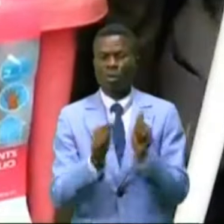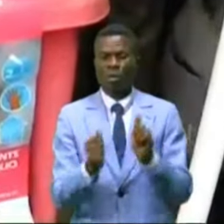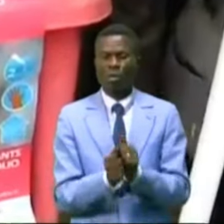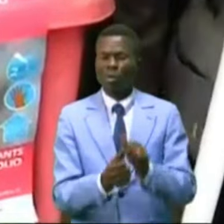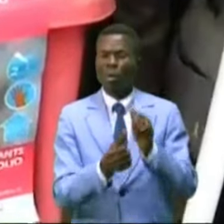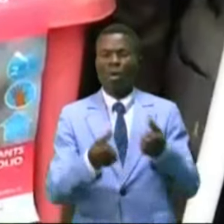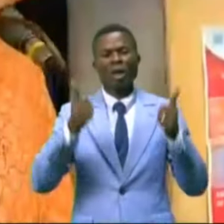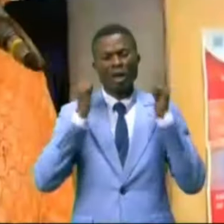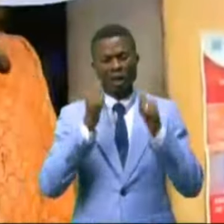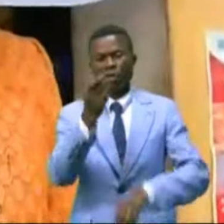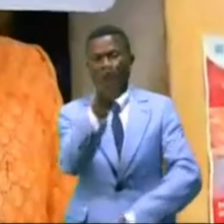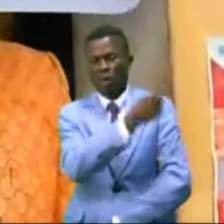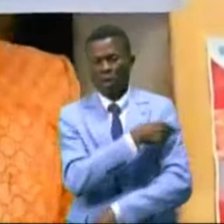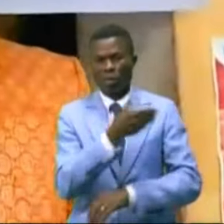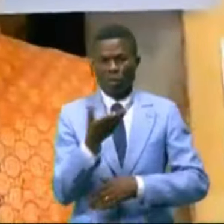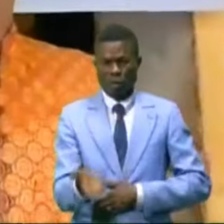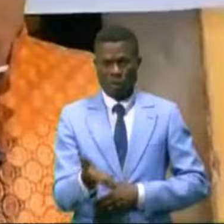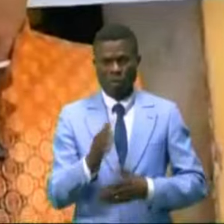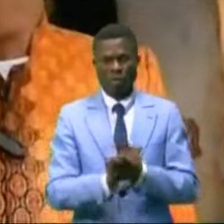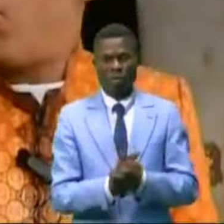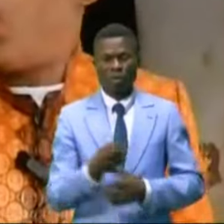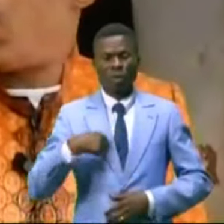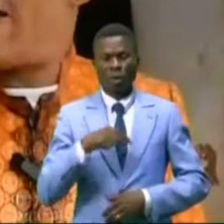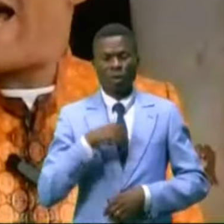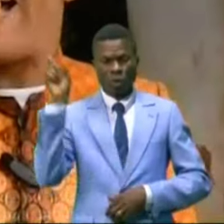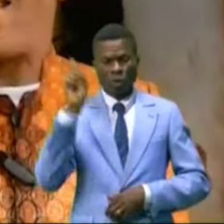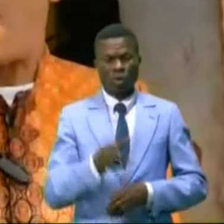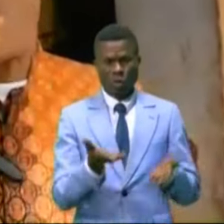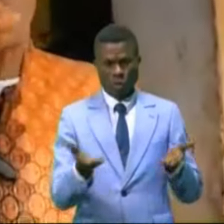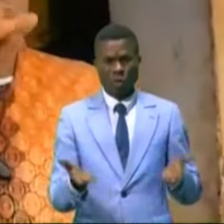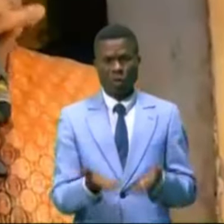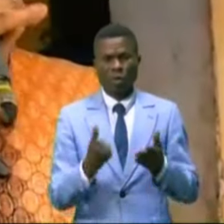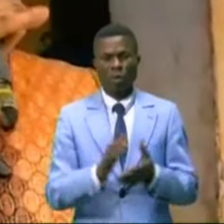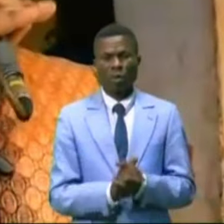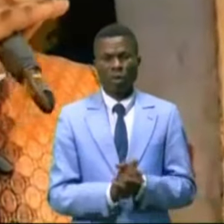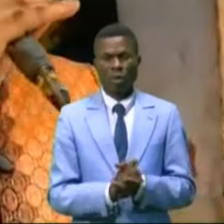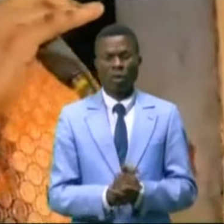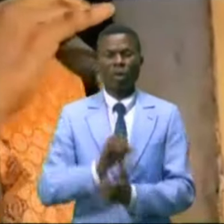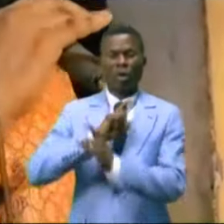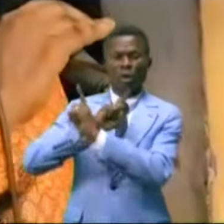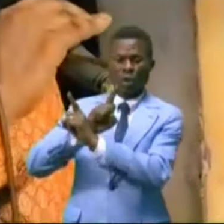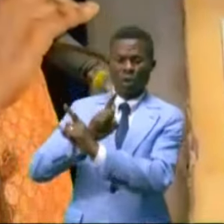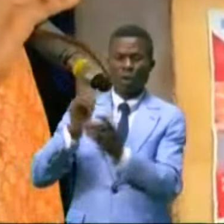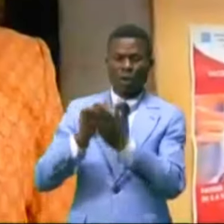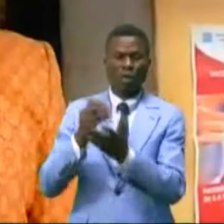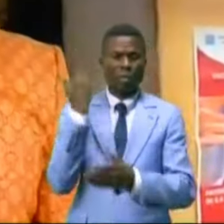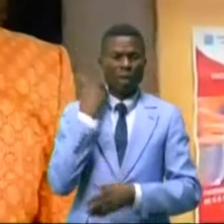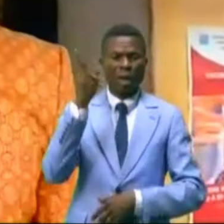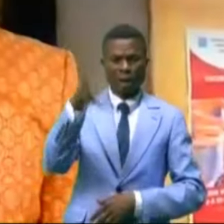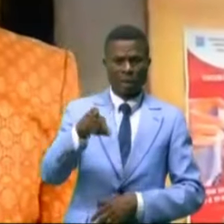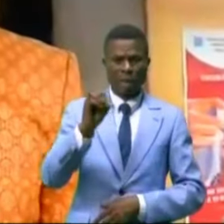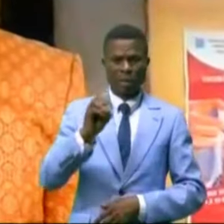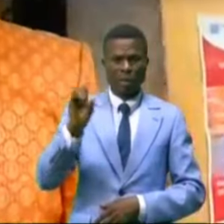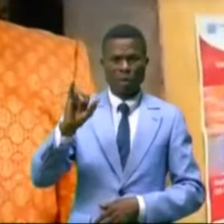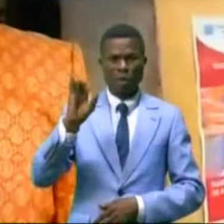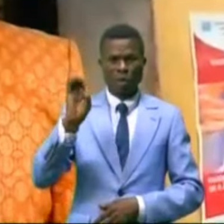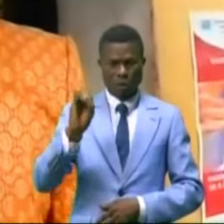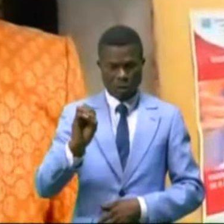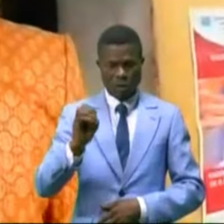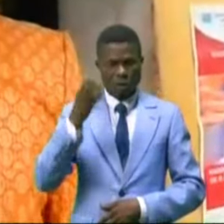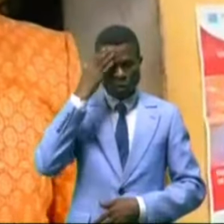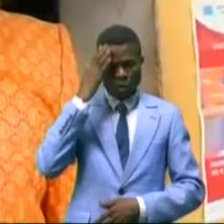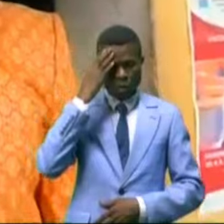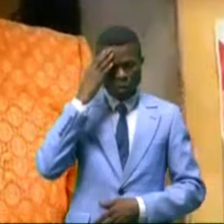négligence de leurs parents nous sommes là pour la rste contre la pite et nous savons que